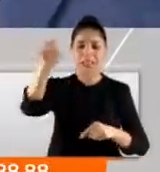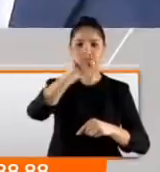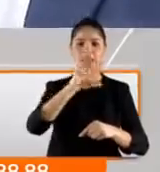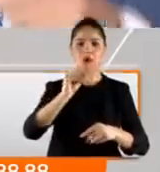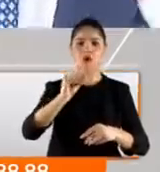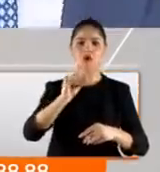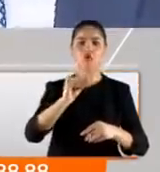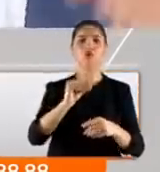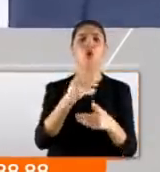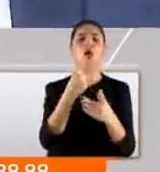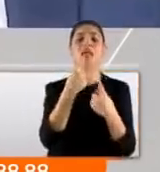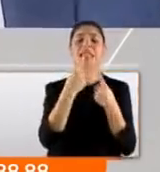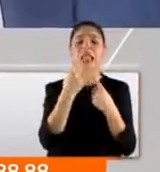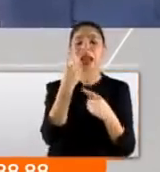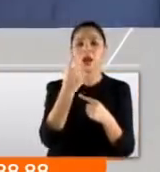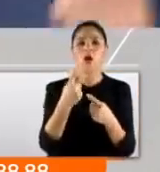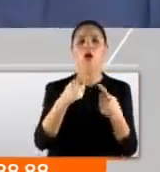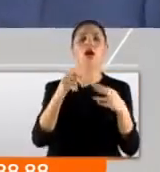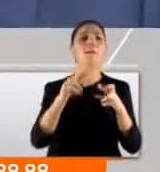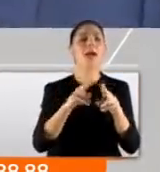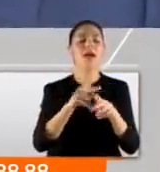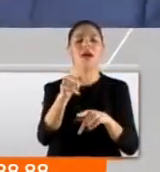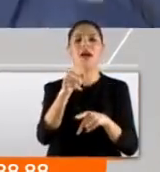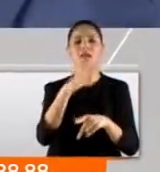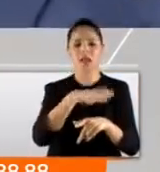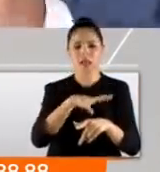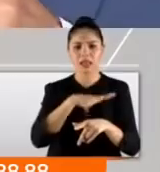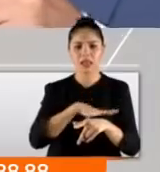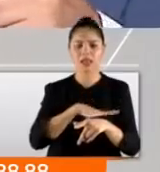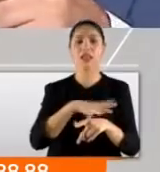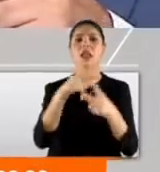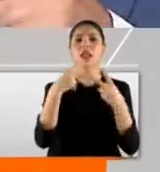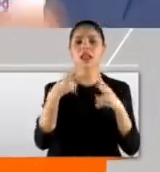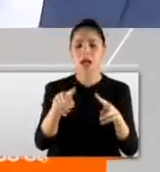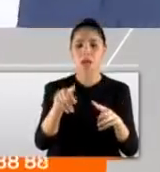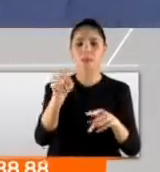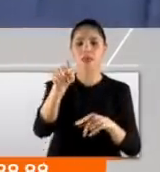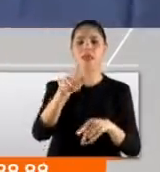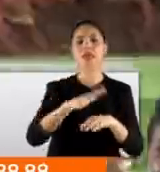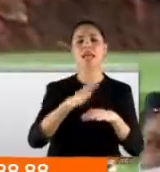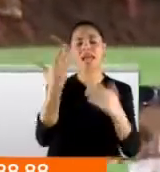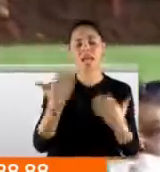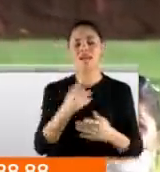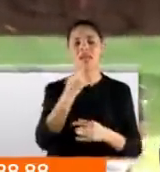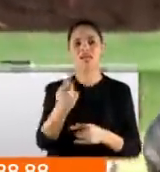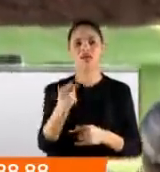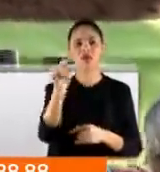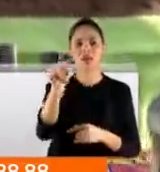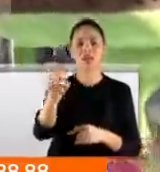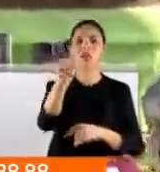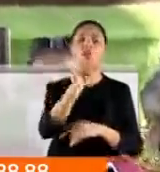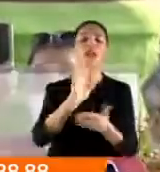çok dilli eğitime, yani bir PKK talebine ve özellikle evet diyeceksiniz. İhraç ve